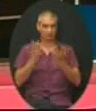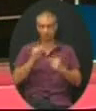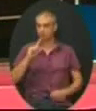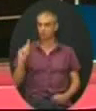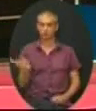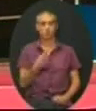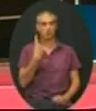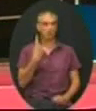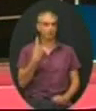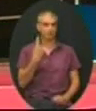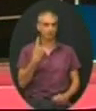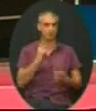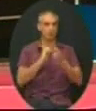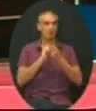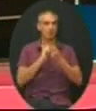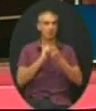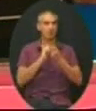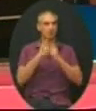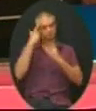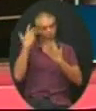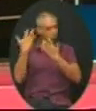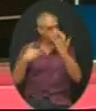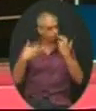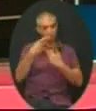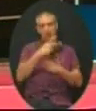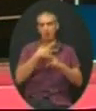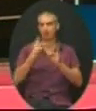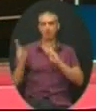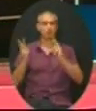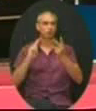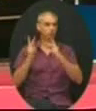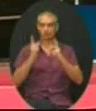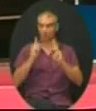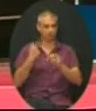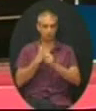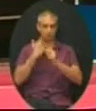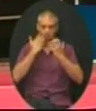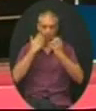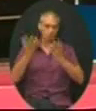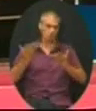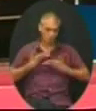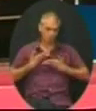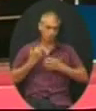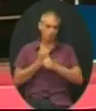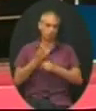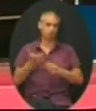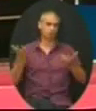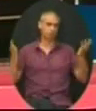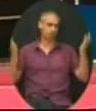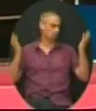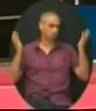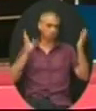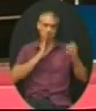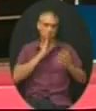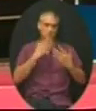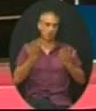כולם, להפרות ציור מוחות, נכון? להפרות אחד את השני. לא צריך לעשות עניין, זה דבר מקובל גם לעשות את זה. ואין לזה שום